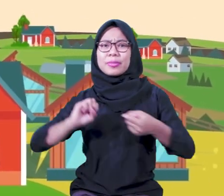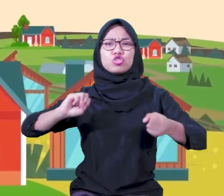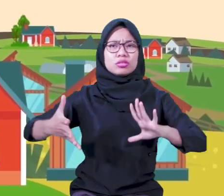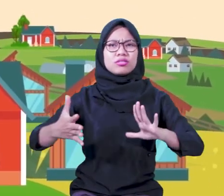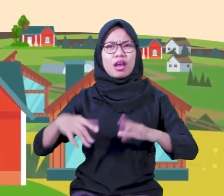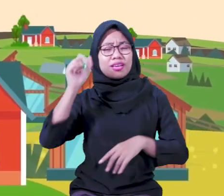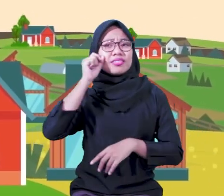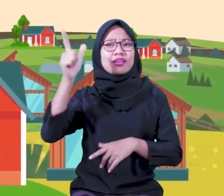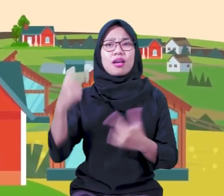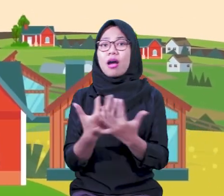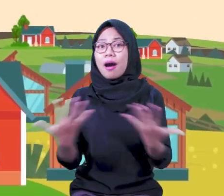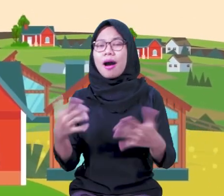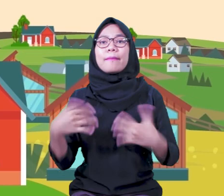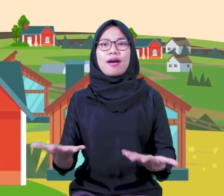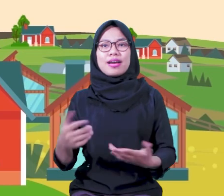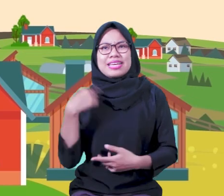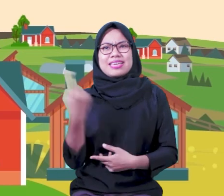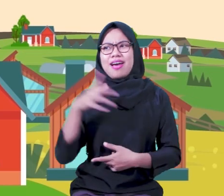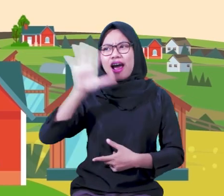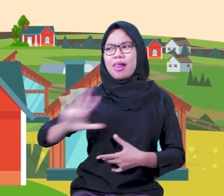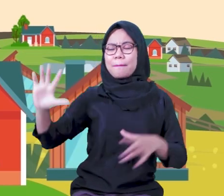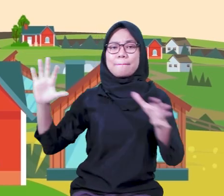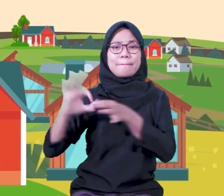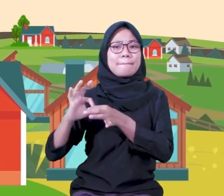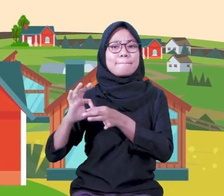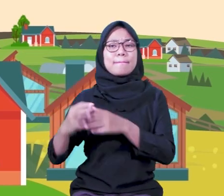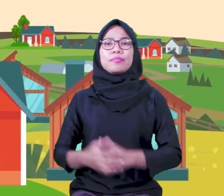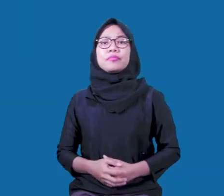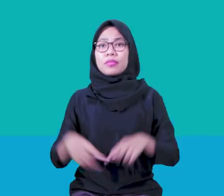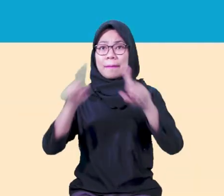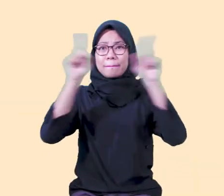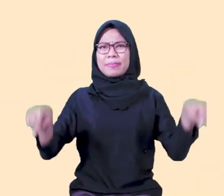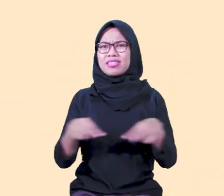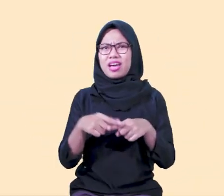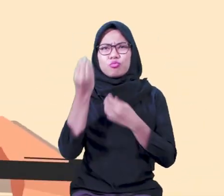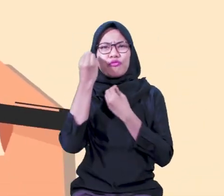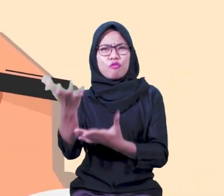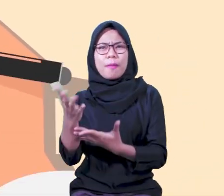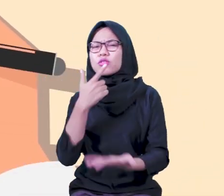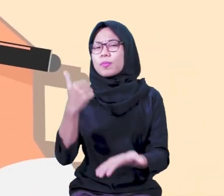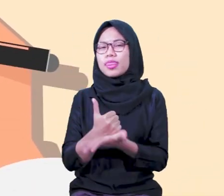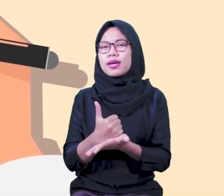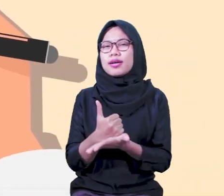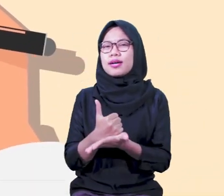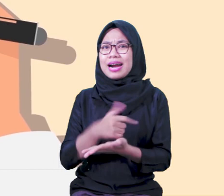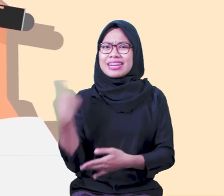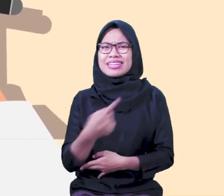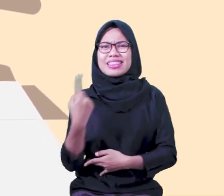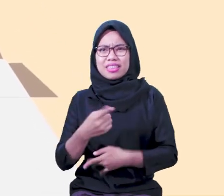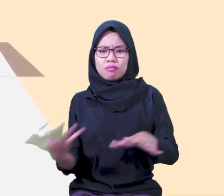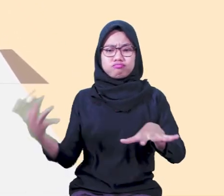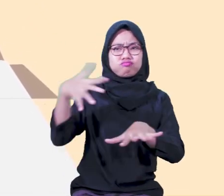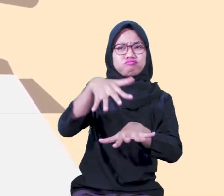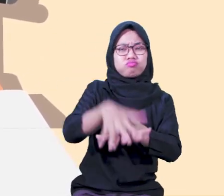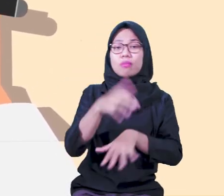bencana yang terjadi Oke kita agar kita bersahabat dengan alam peta mencatat informasi-informasi penting